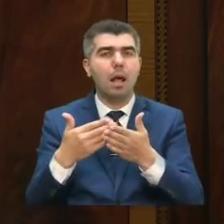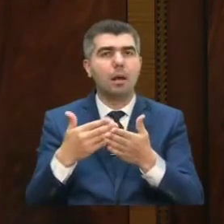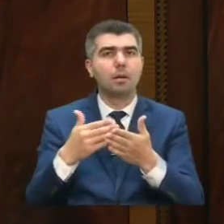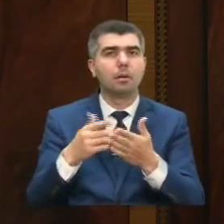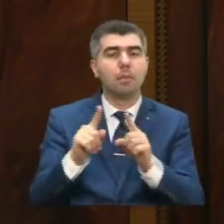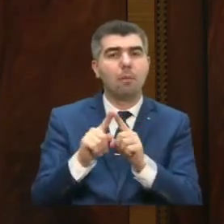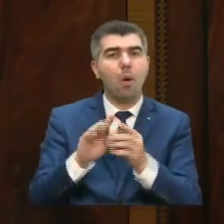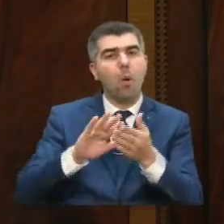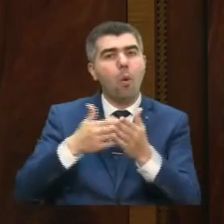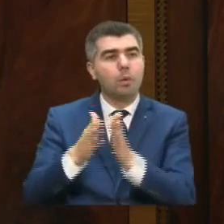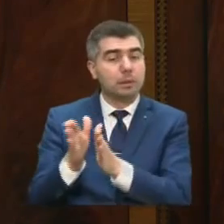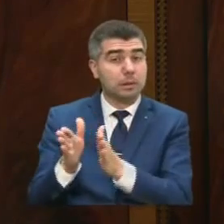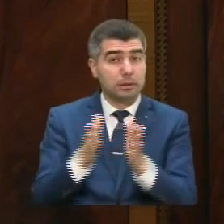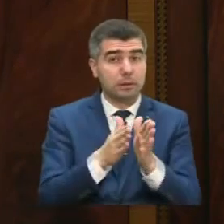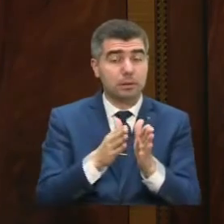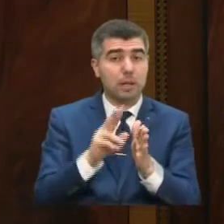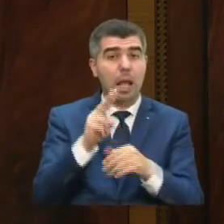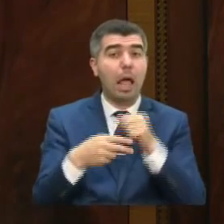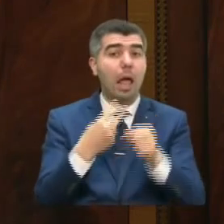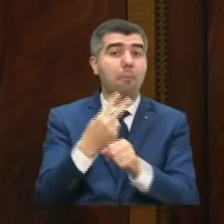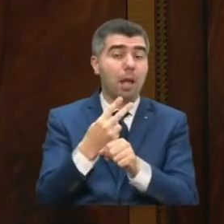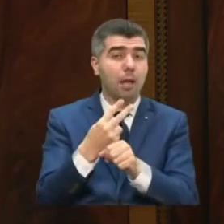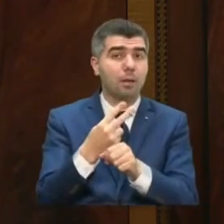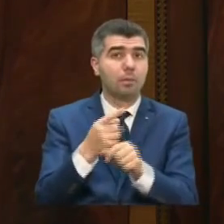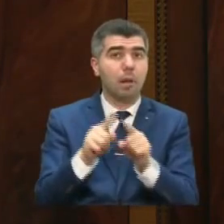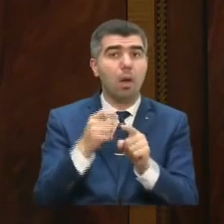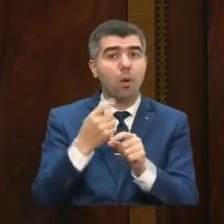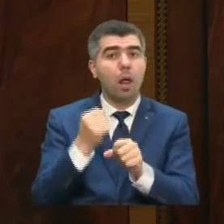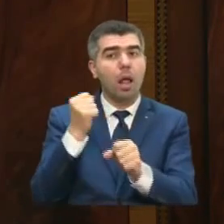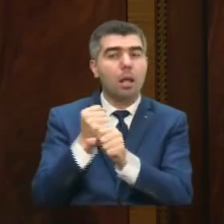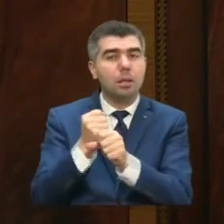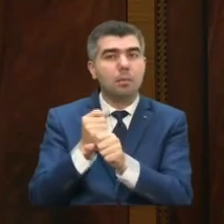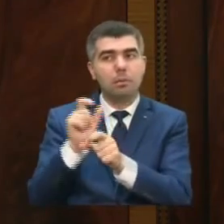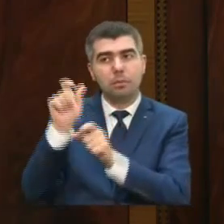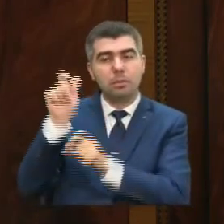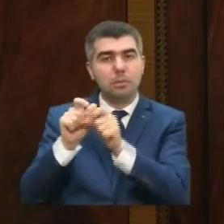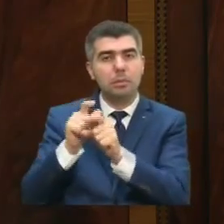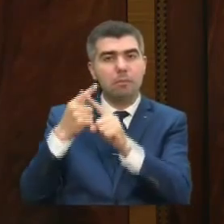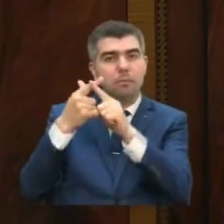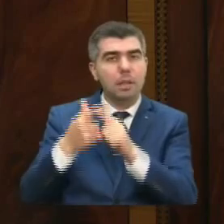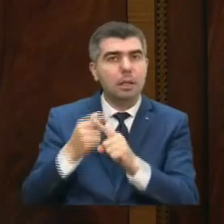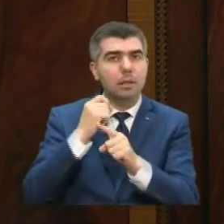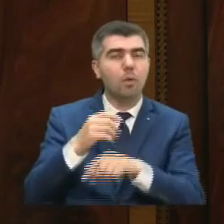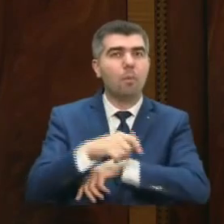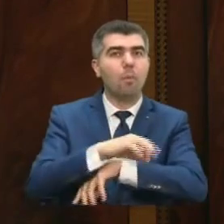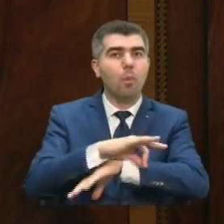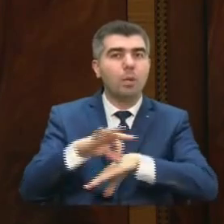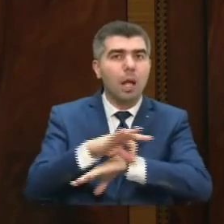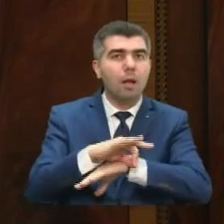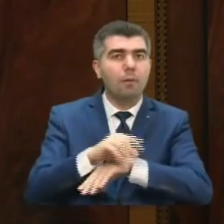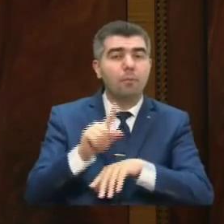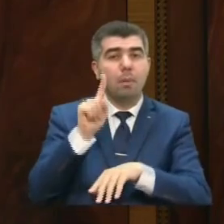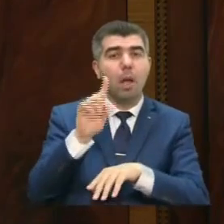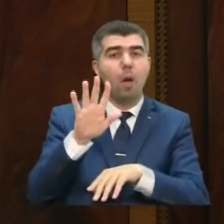السنه. سمحتوا بهذا الريع لمده سنتين ونصف وكتحاسبوا غير مع الطبقه العامله. وفرتوا قريب 51